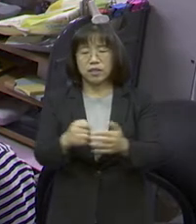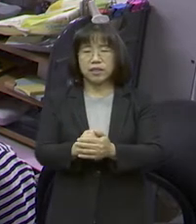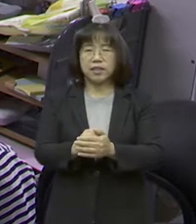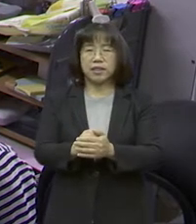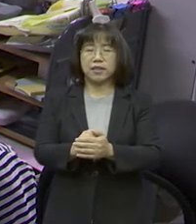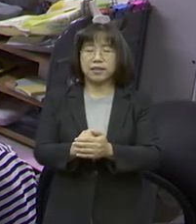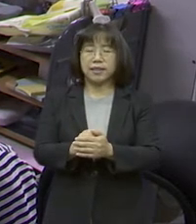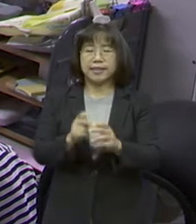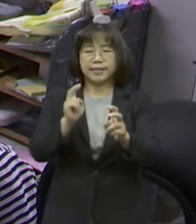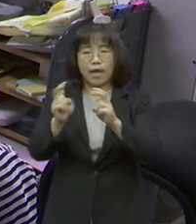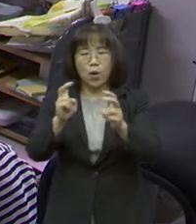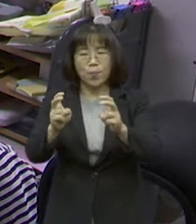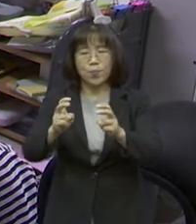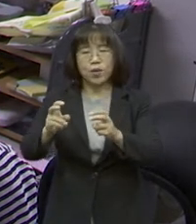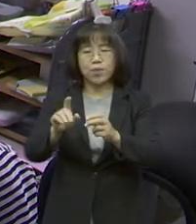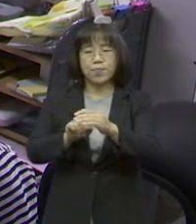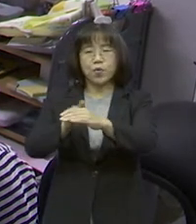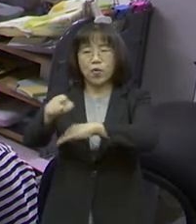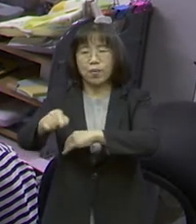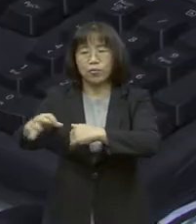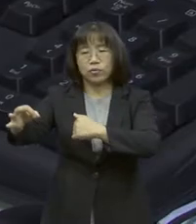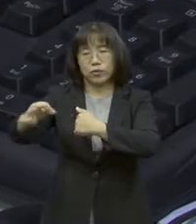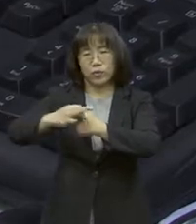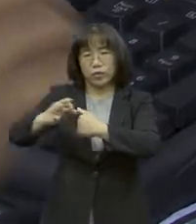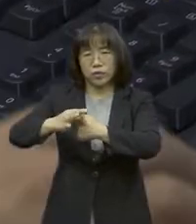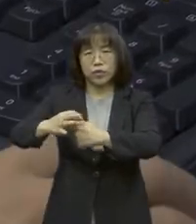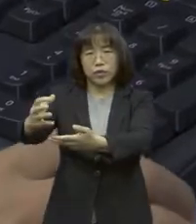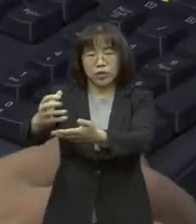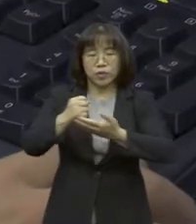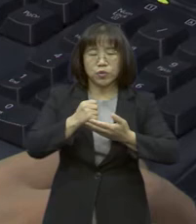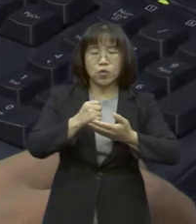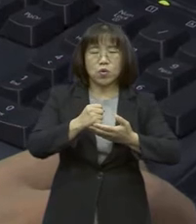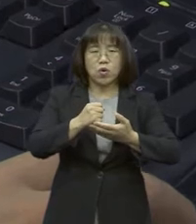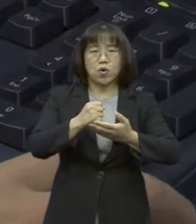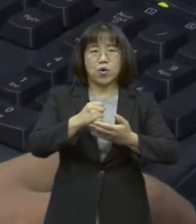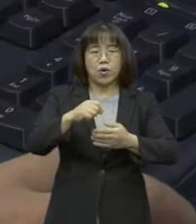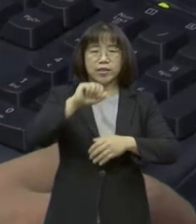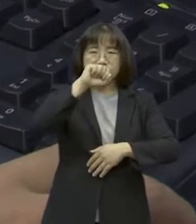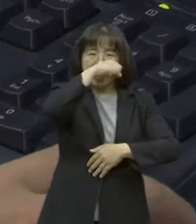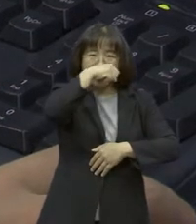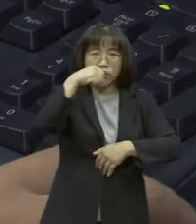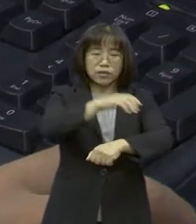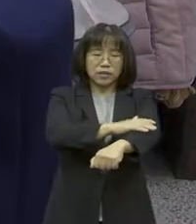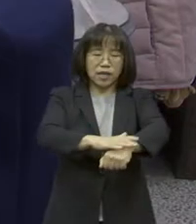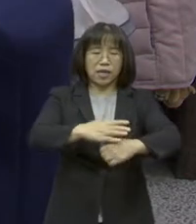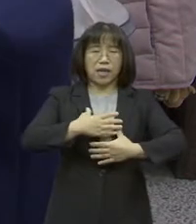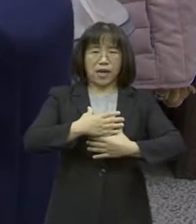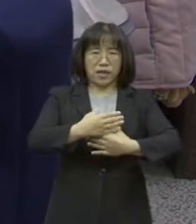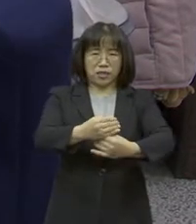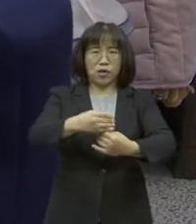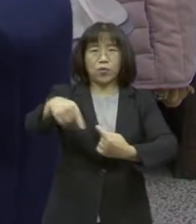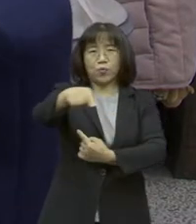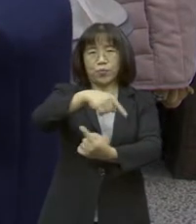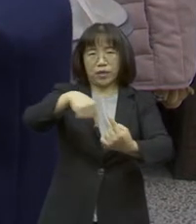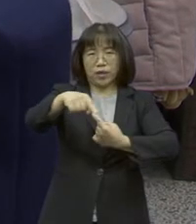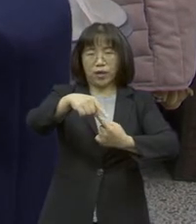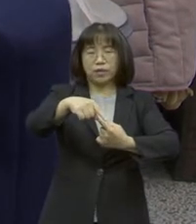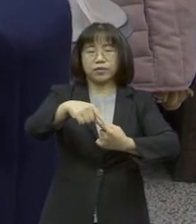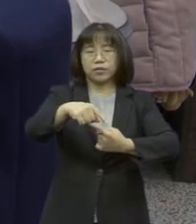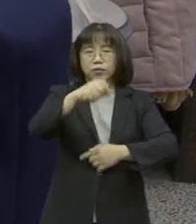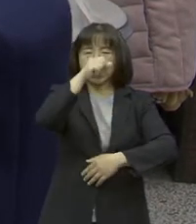인센티브 사업 등 외부 재원 확보를 통해 안정적인 세입 세출 구조를 유지한 부분이 좋은 평가를